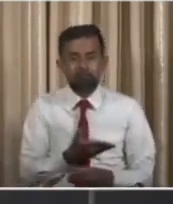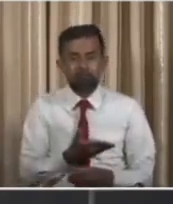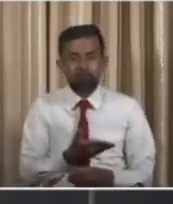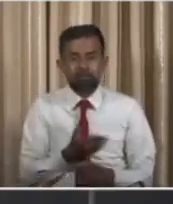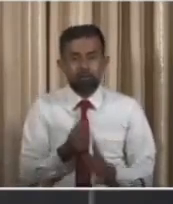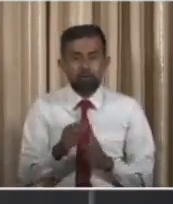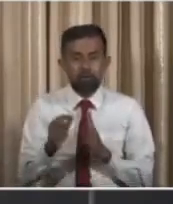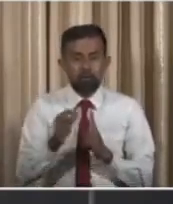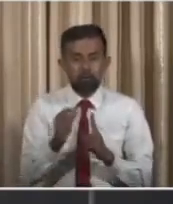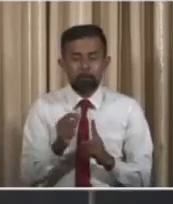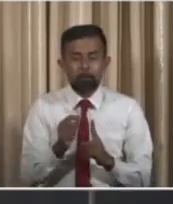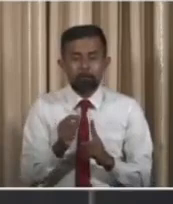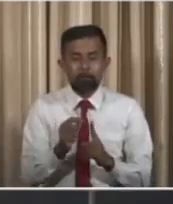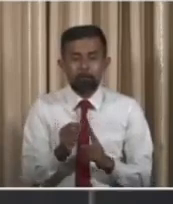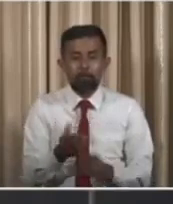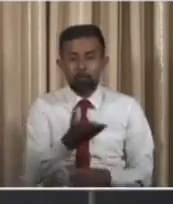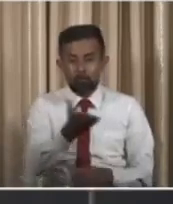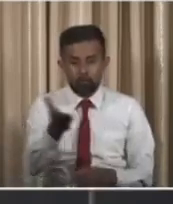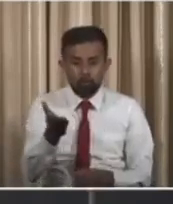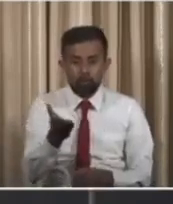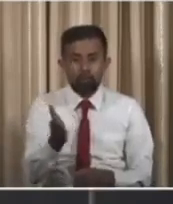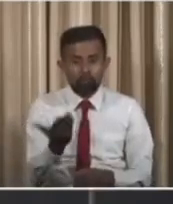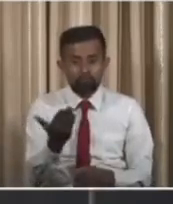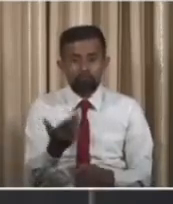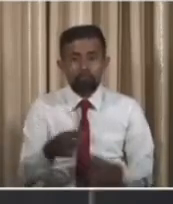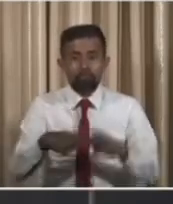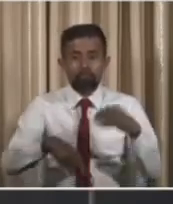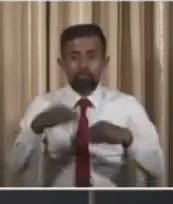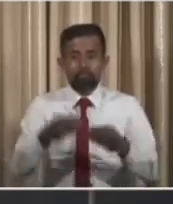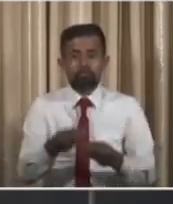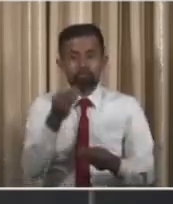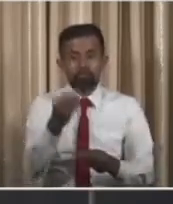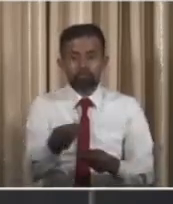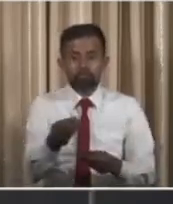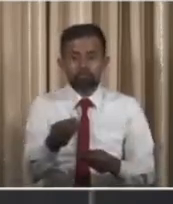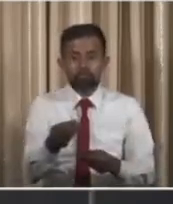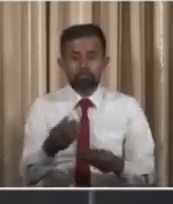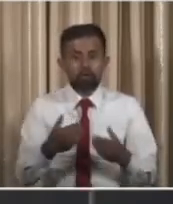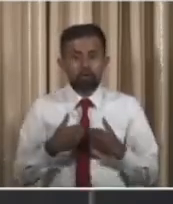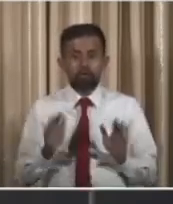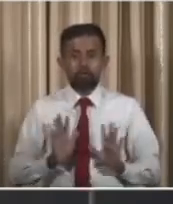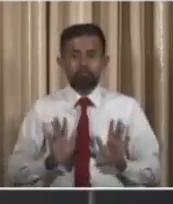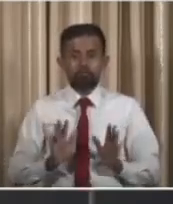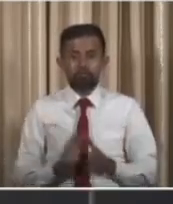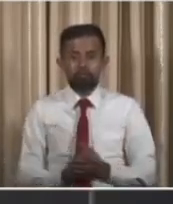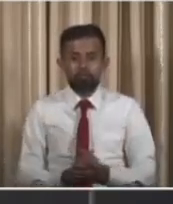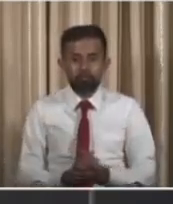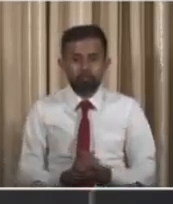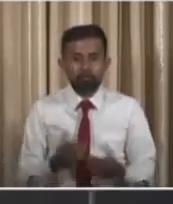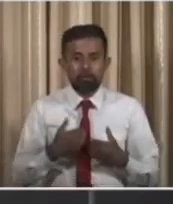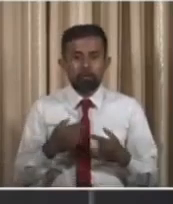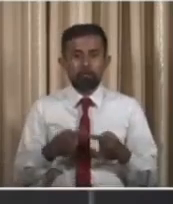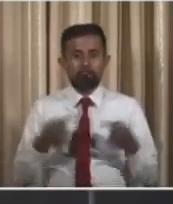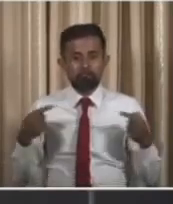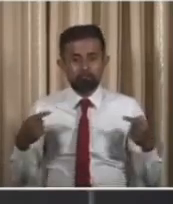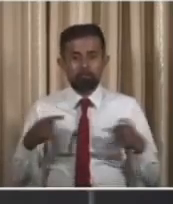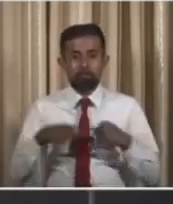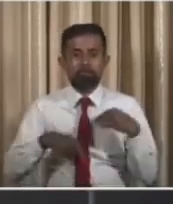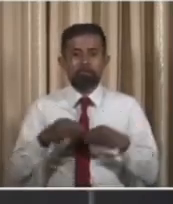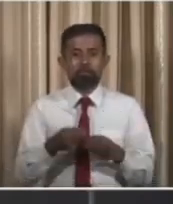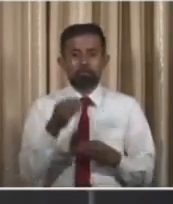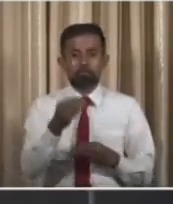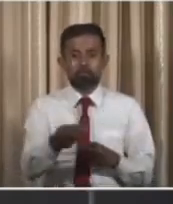මේ පාර්ලිමේන්තුවේ ඔබතුමාලා තමයි මේකට ඡන්දේ දුන්නේ. අපි නෙමෙයි. අපි විරුද්ධව ඡන්දේ